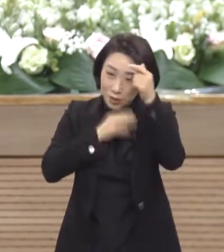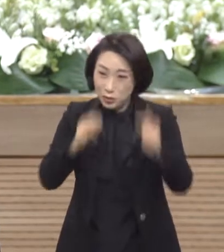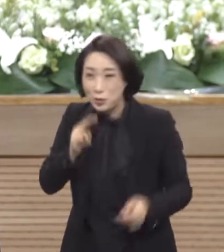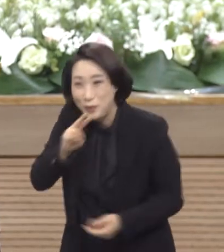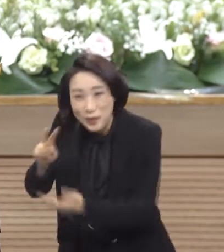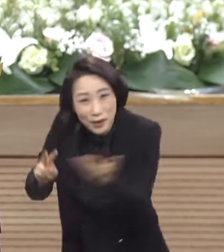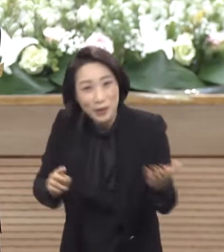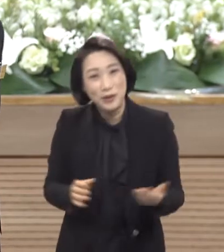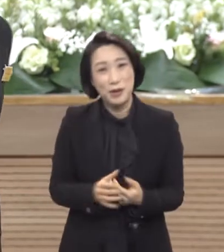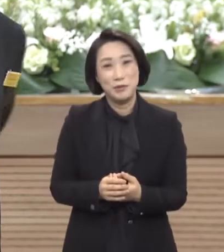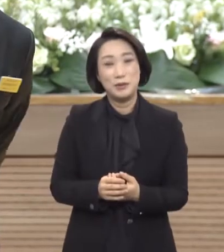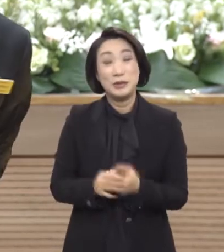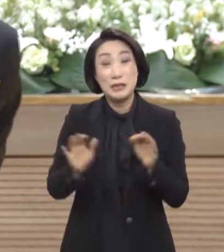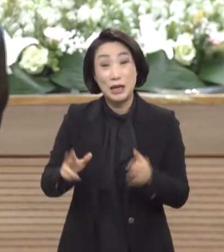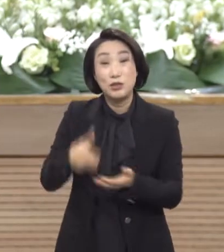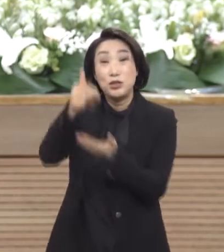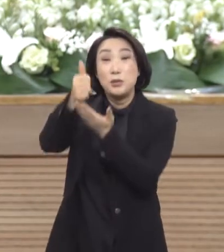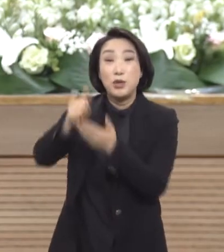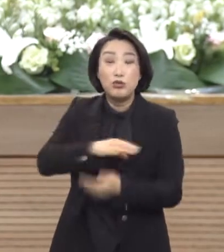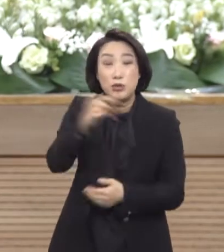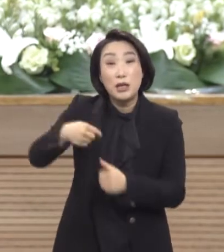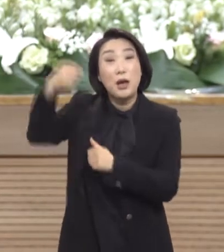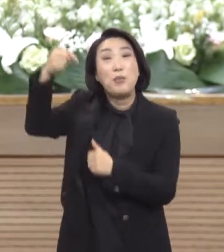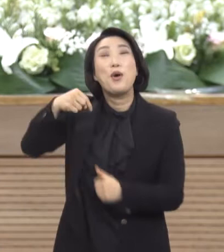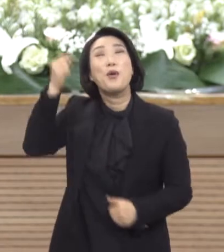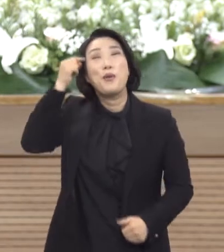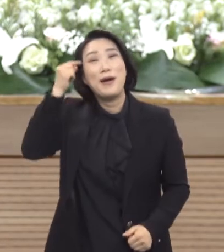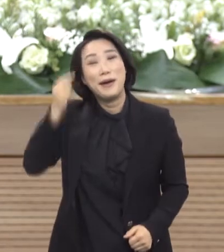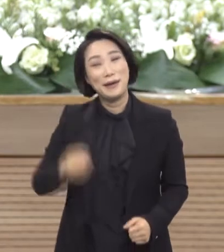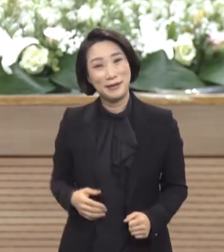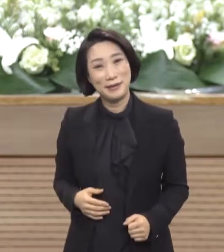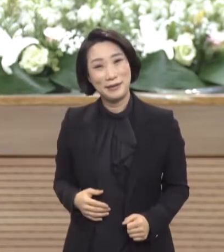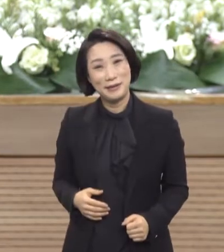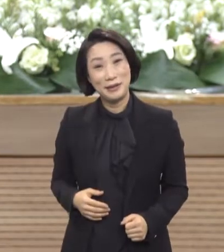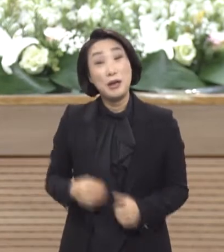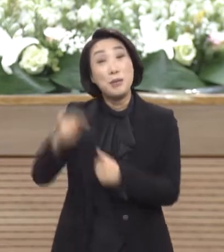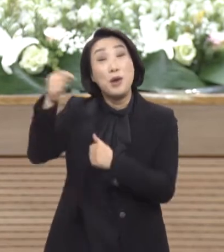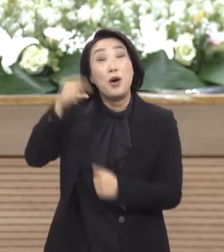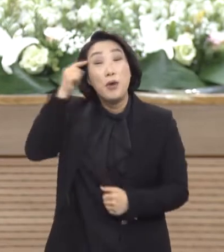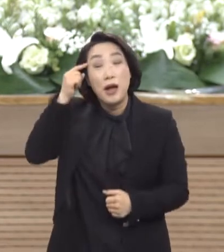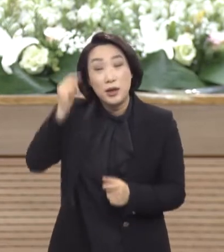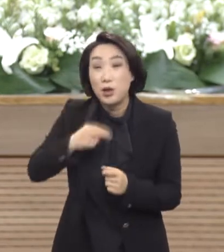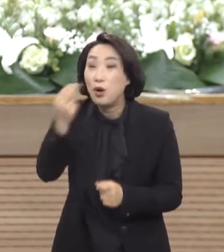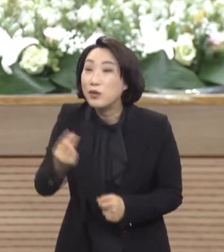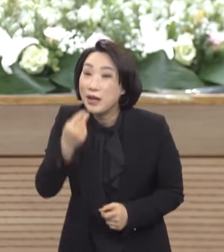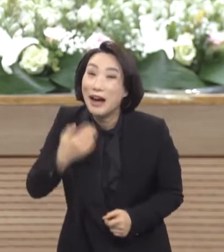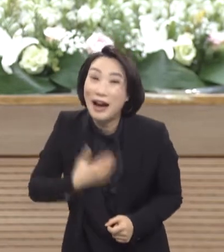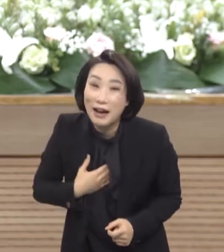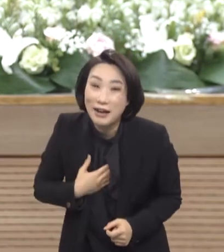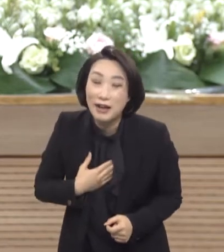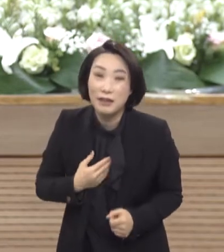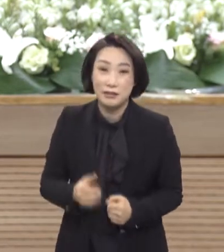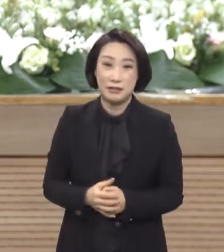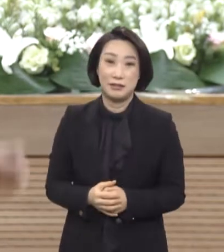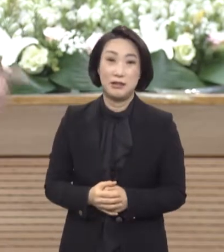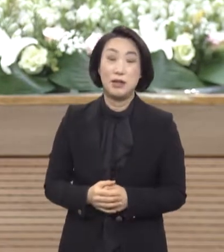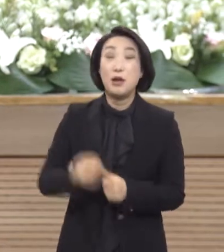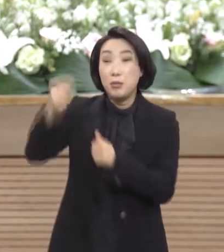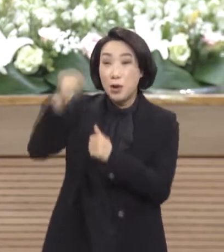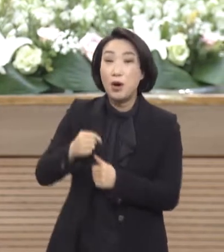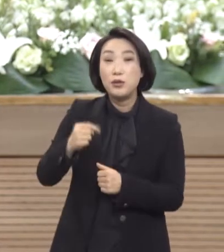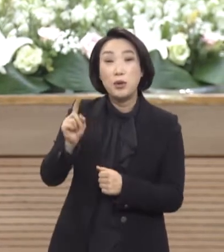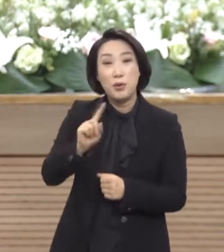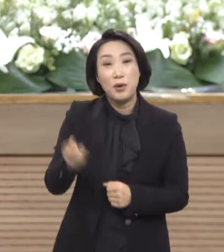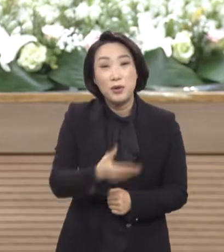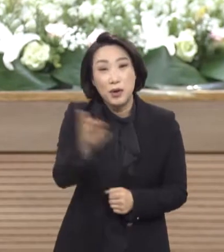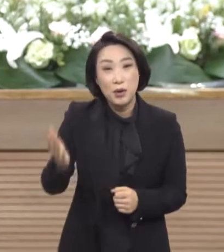성도요, 왜 주님이 우리에게 명령하셨어요? 명령이 영생인 줄 알라. 명령이라는